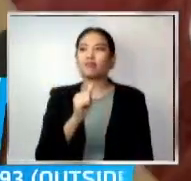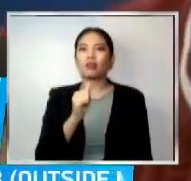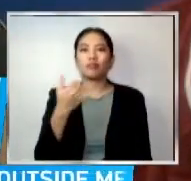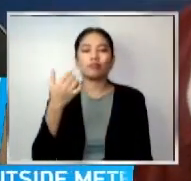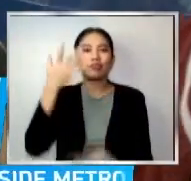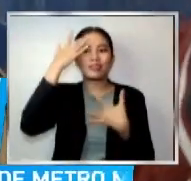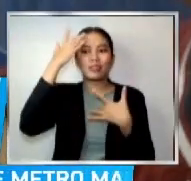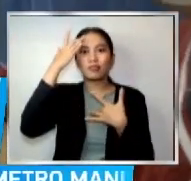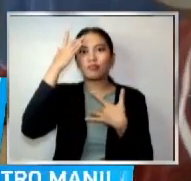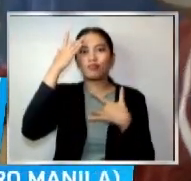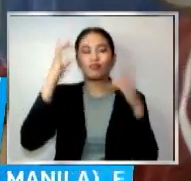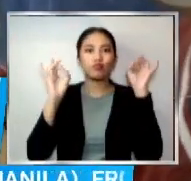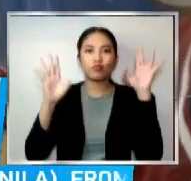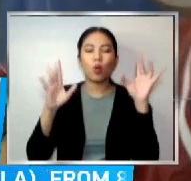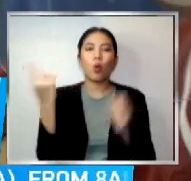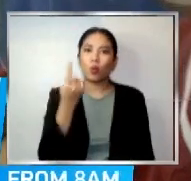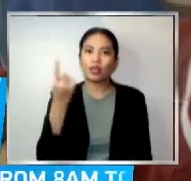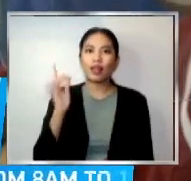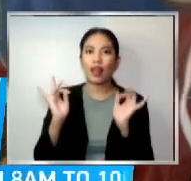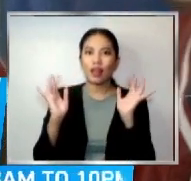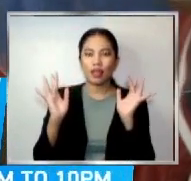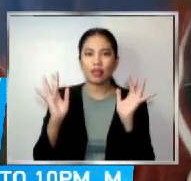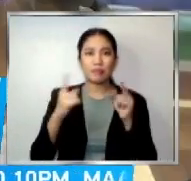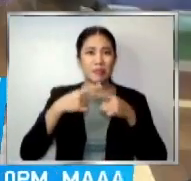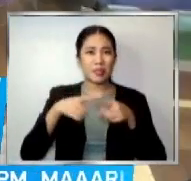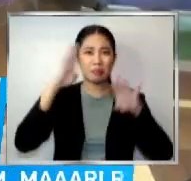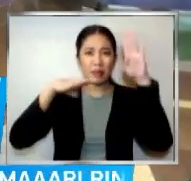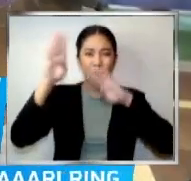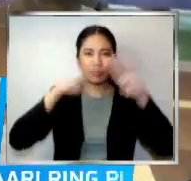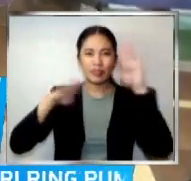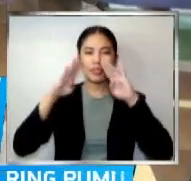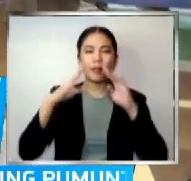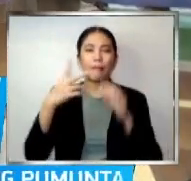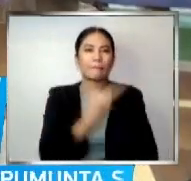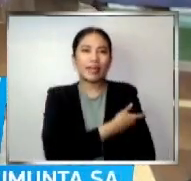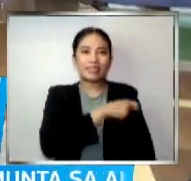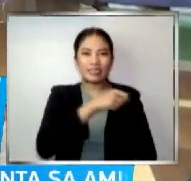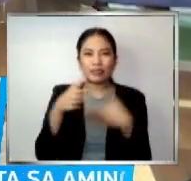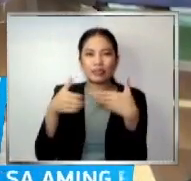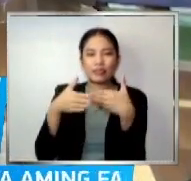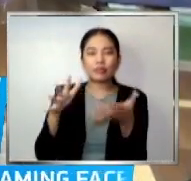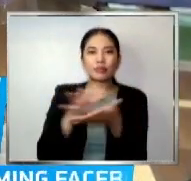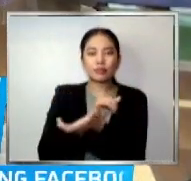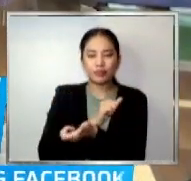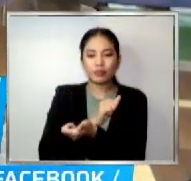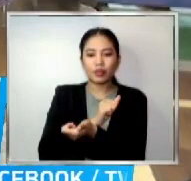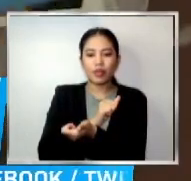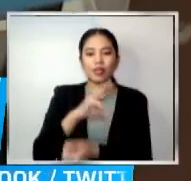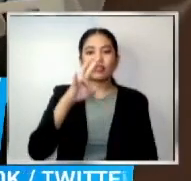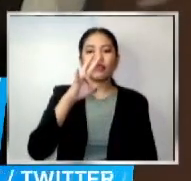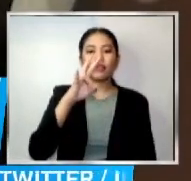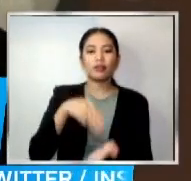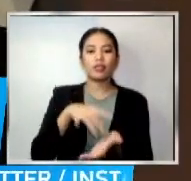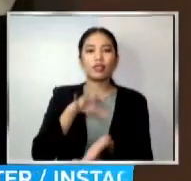Pero ang problema, yung bakuna para sa first dose, paubos na. Nasa 7,900 katao na lang daw ang mababakunahan nila.